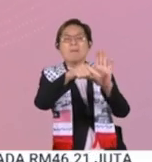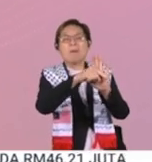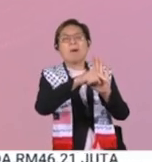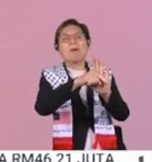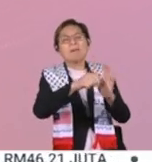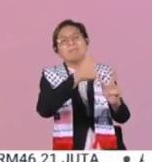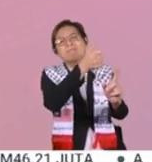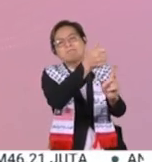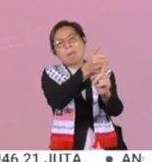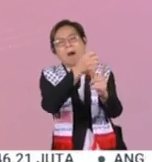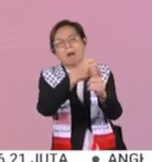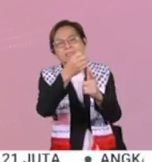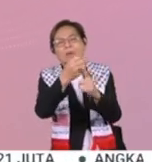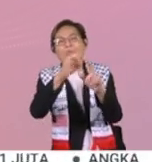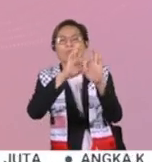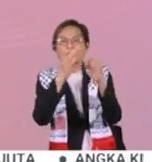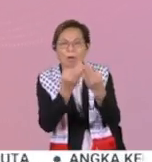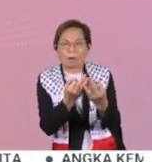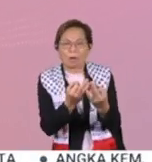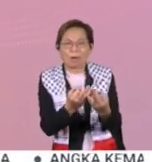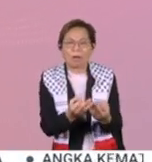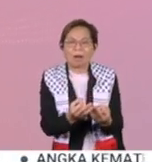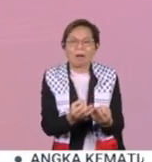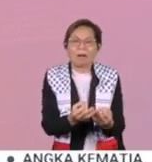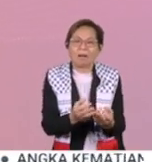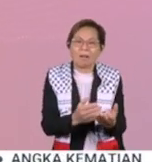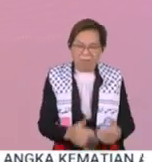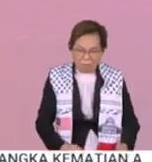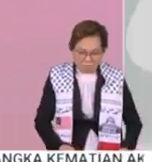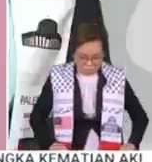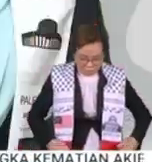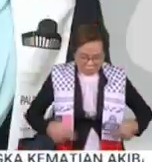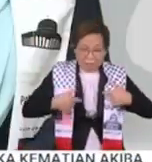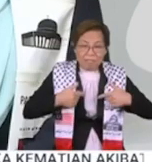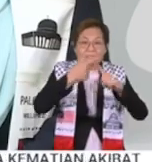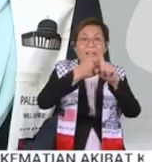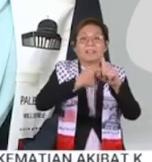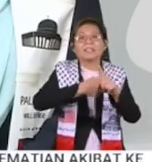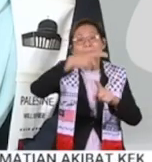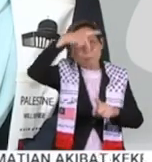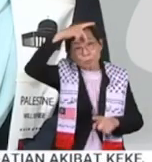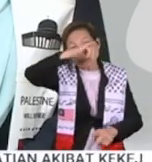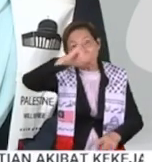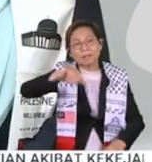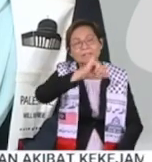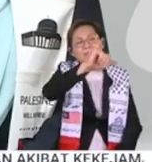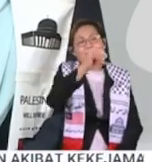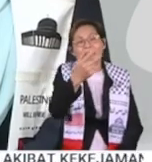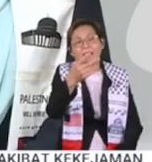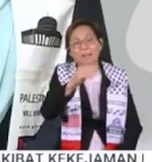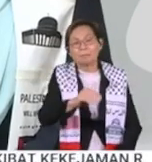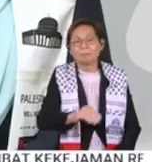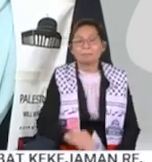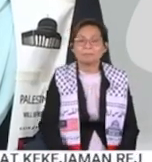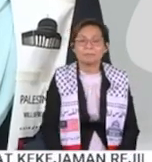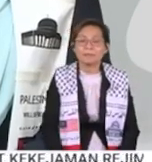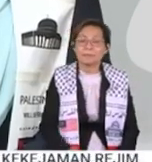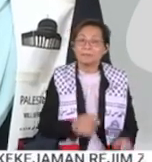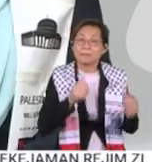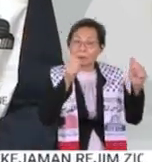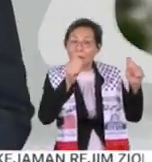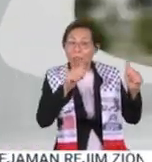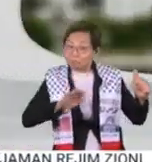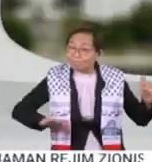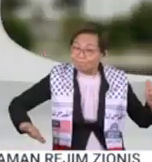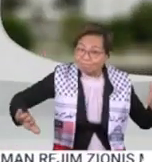keluarga. Perincian mengenainya langsung dari Kompleks Islam Putrajaya bersama Nur Farhana Muhammad Nur. Silakan Farhana. Ya sahih,